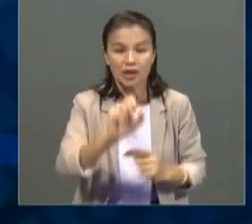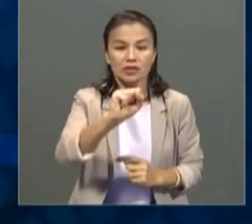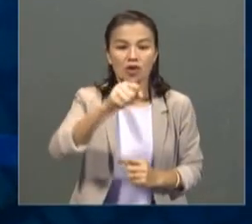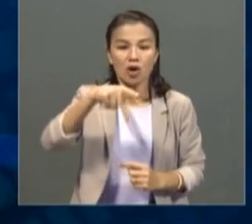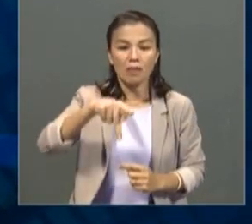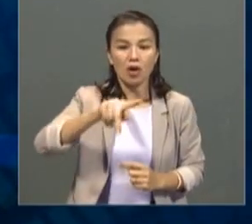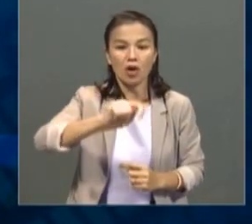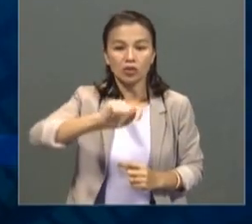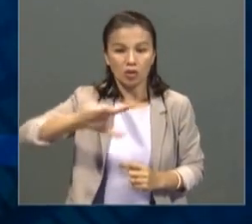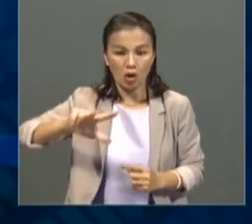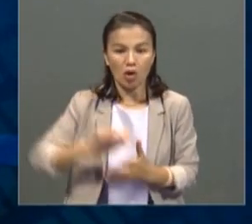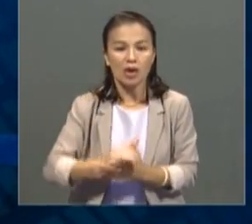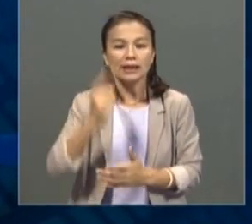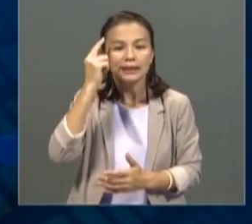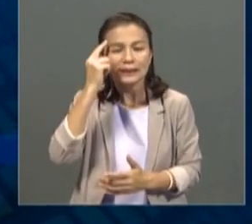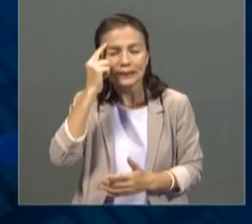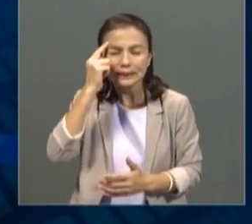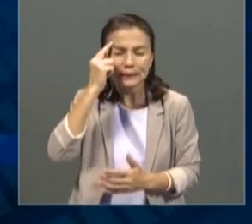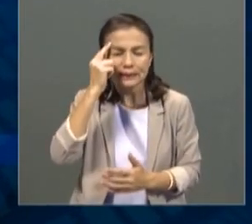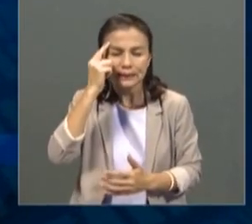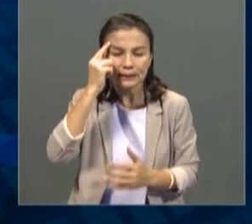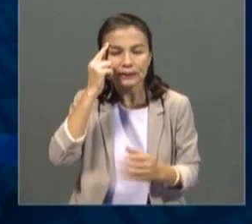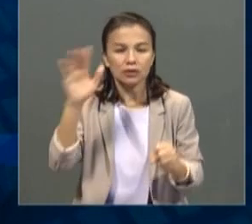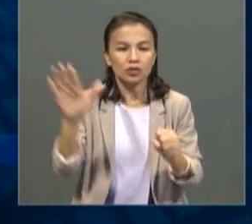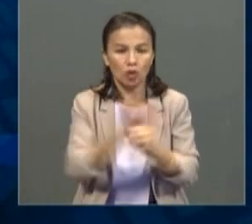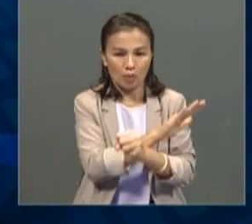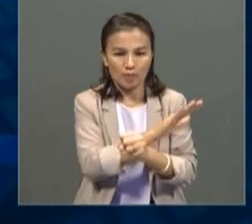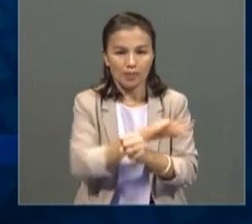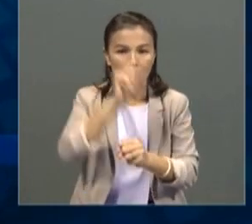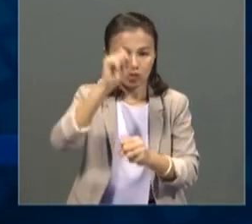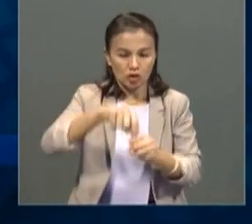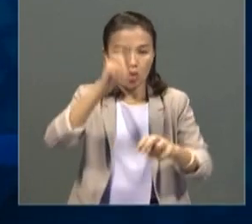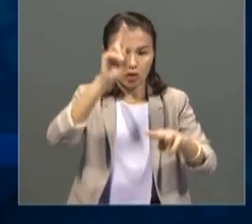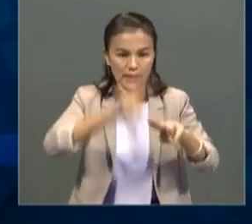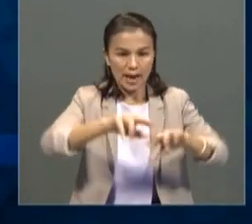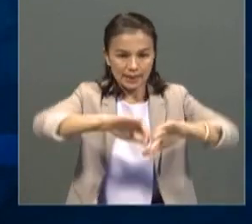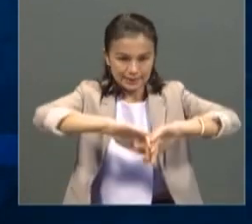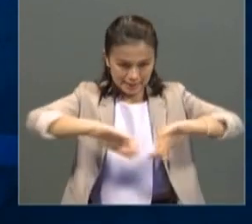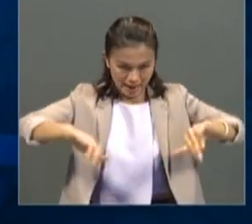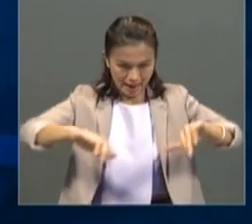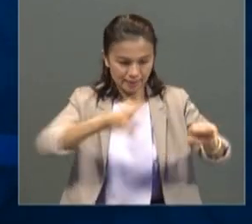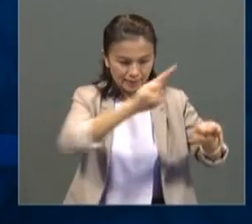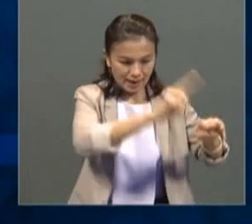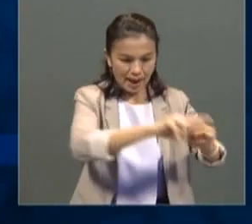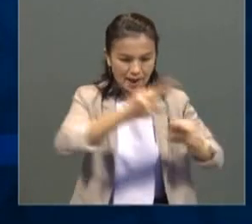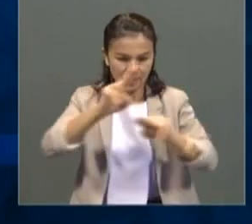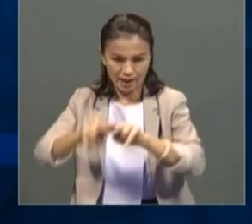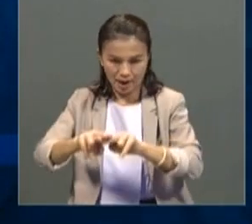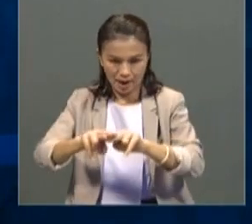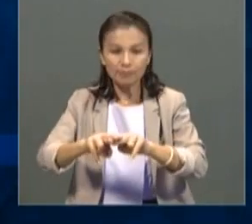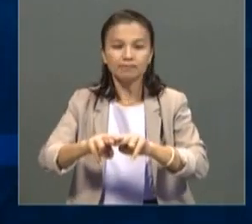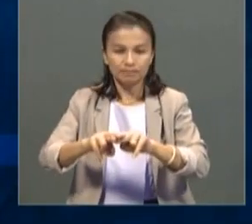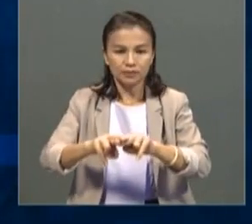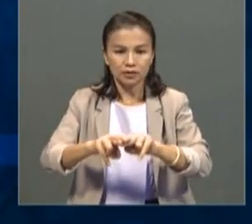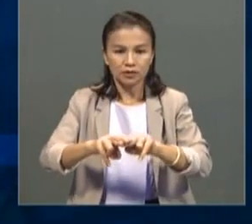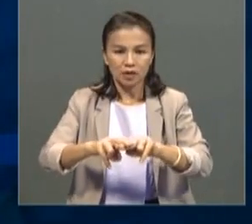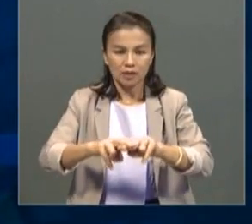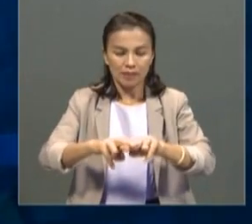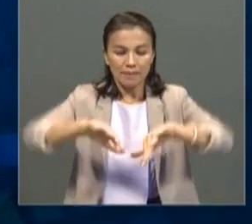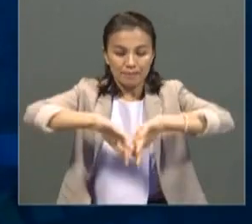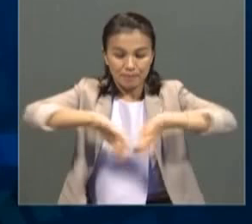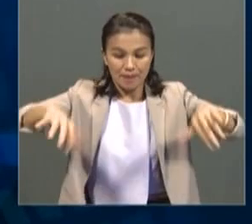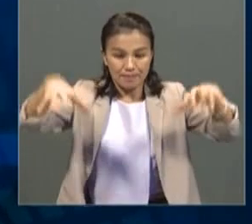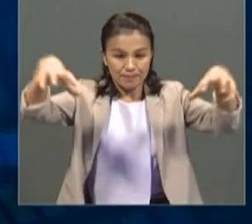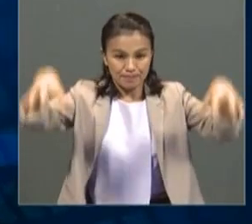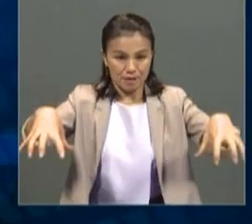ဒါကြောင့်မအခြေခံပညာရေးဦးစီးဌာနနေပြီးတော့တို့ကဒီအပေါ်မှာဘယ်လိုကင်တွေဖြည့်ရှင်းမယ်ဆိုပြီးတော့အာစီဇန်တွေချမှတ်တယ်အ